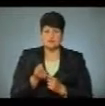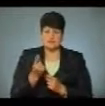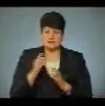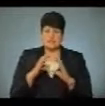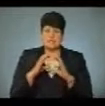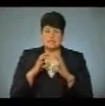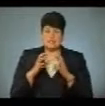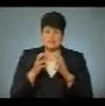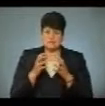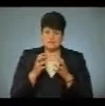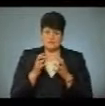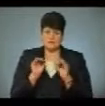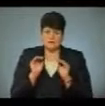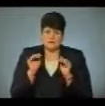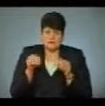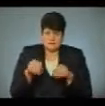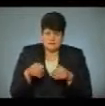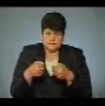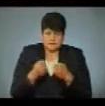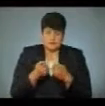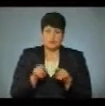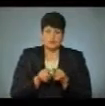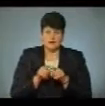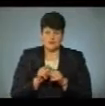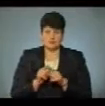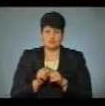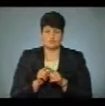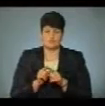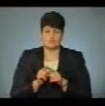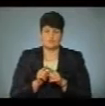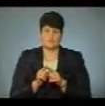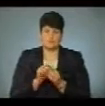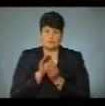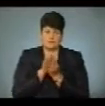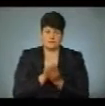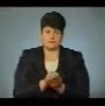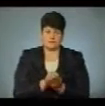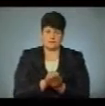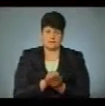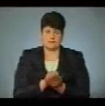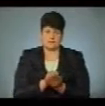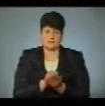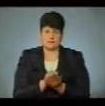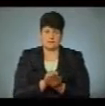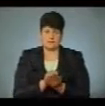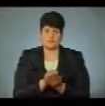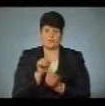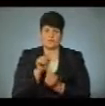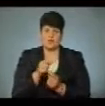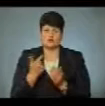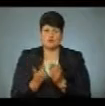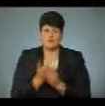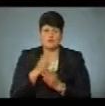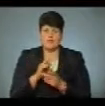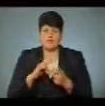світ, в такій самій позиції цю людину відправляли на по той бічний світ, щоб вона там знову переродилася